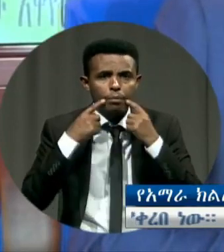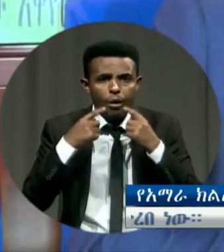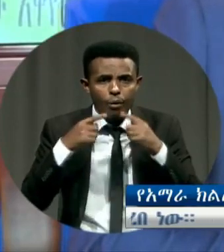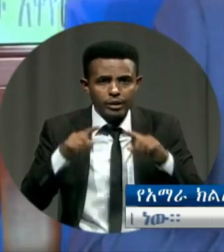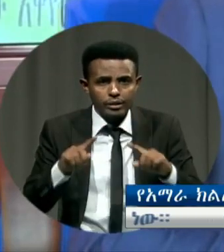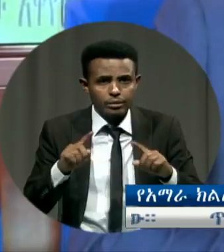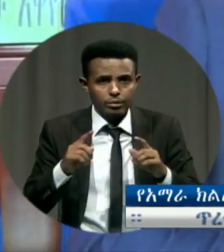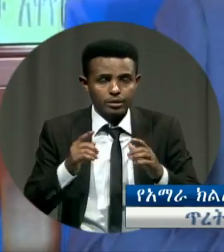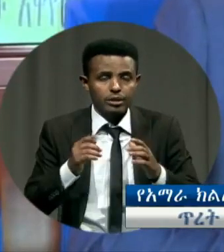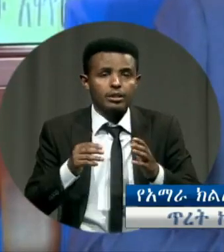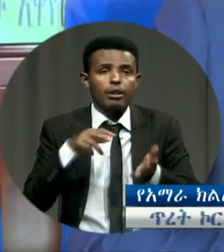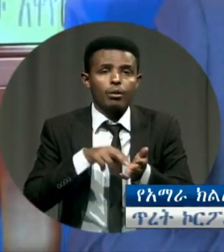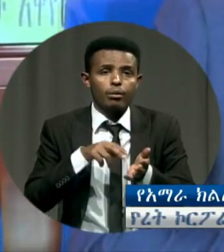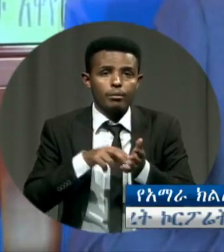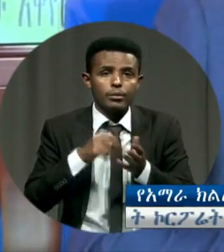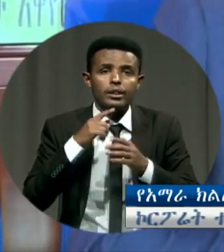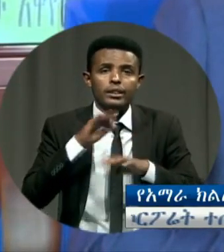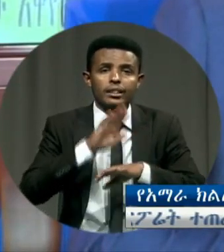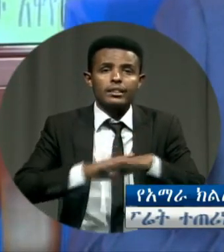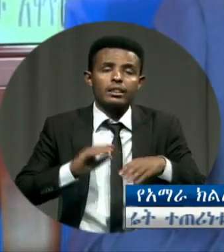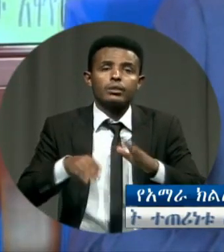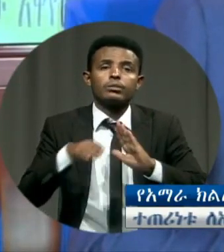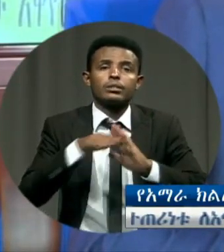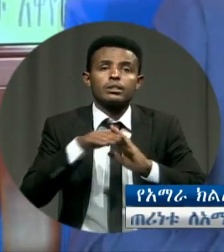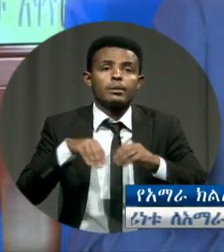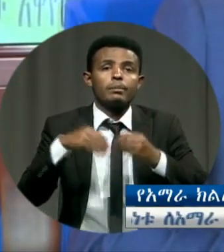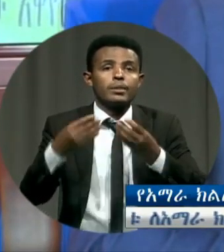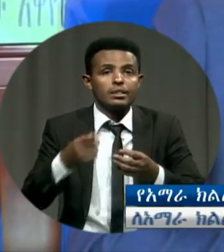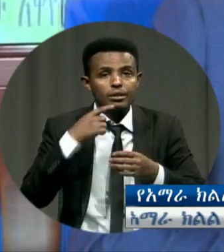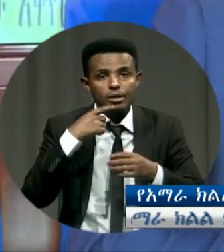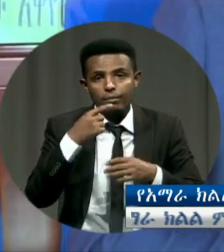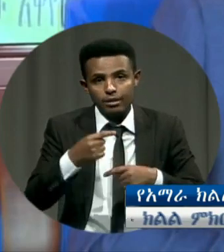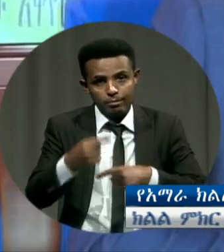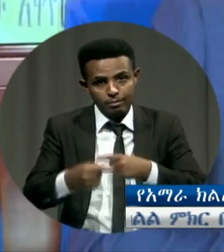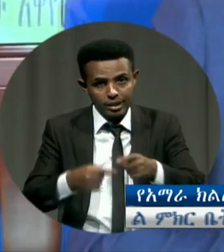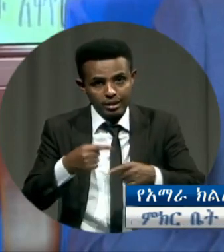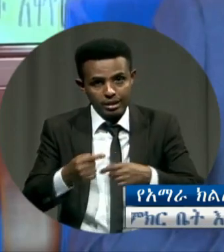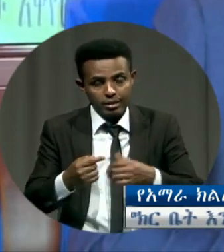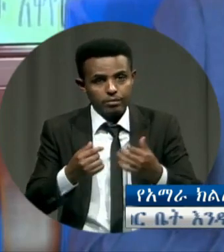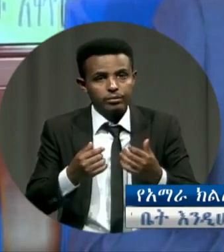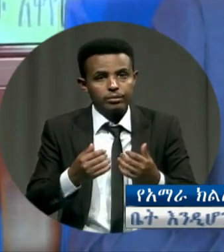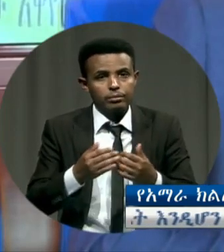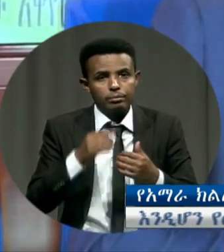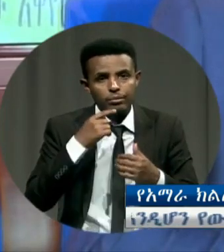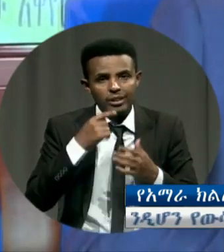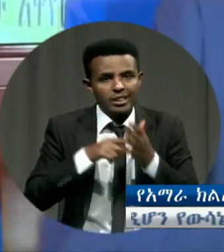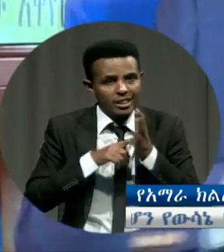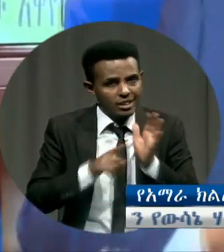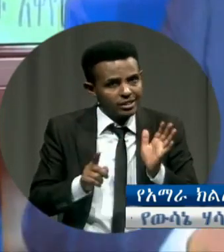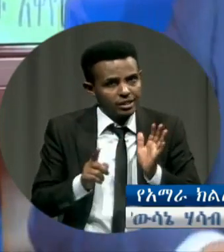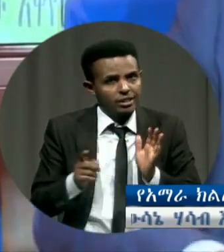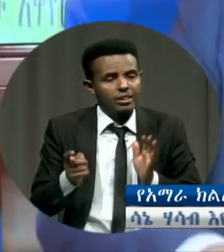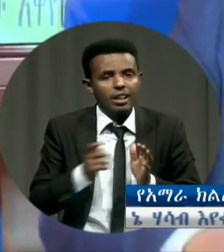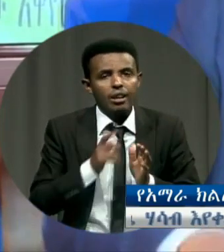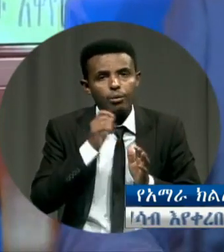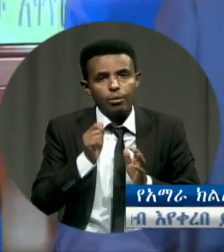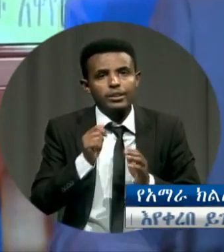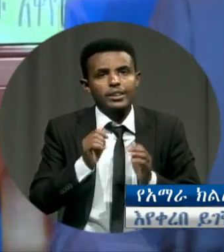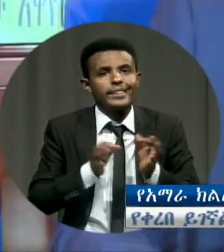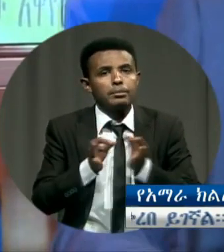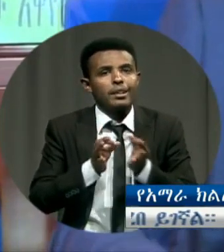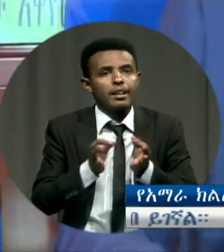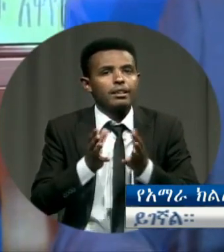ነው ተጠሪነቱን ምን ሰይመው ወደሚል ነው መሄድ ያለብን ብዬ ማስበው ነው ግልጽ ካልሆን